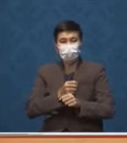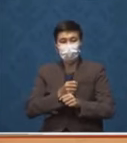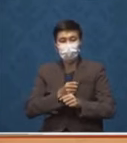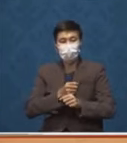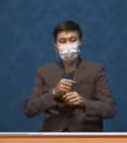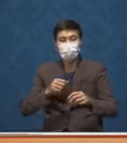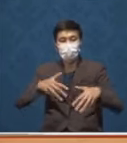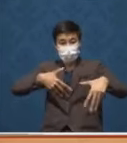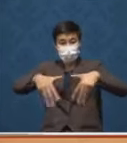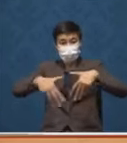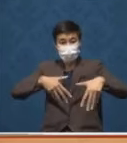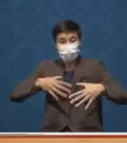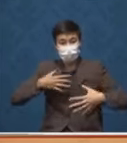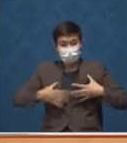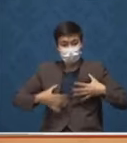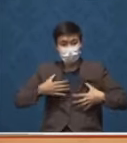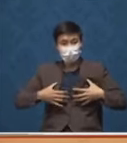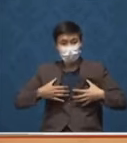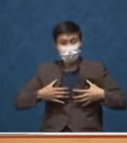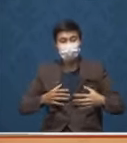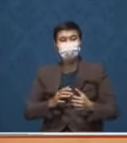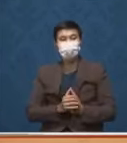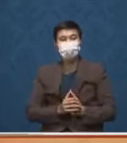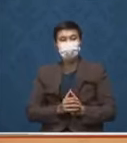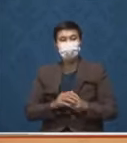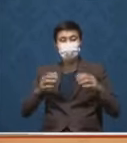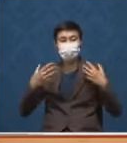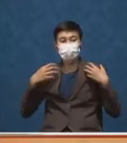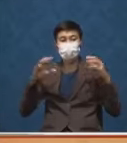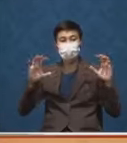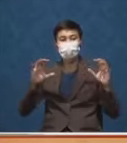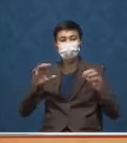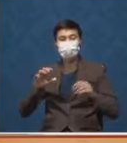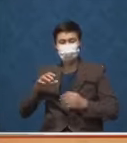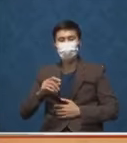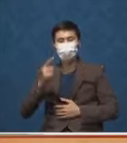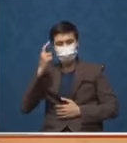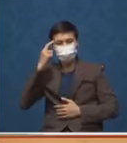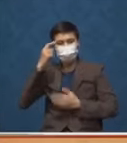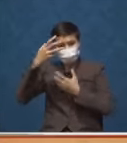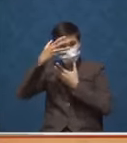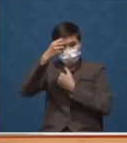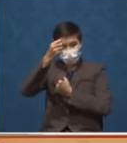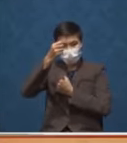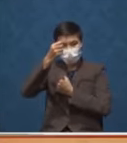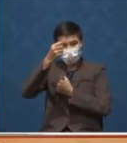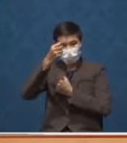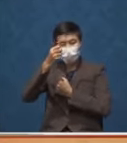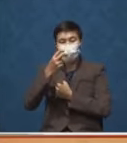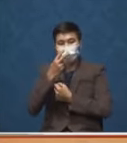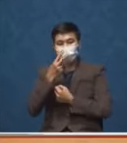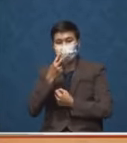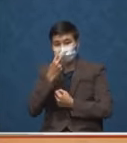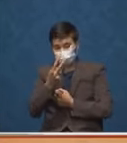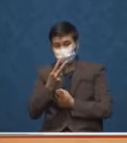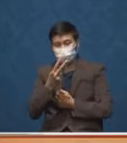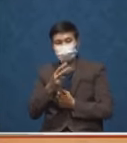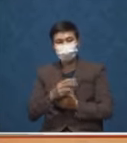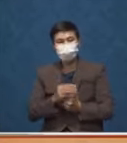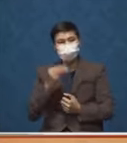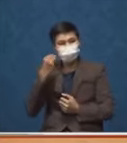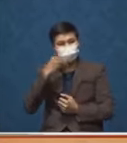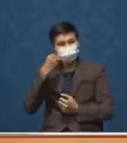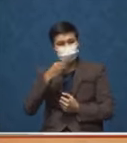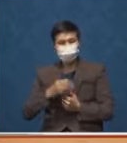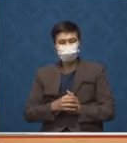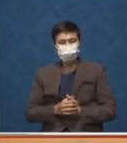ะครับก็เป็นเรื่องที่ทางรัฐบาลให้ความสนใจแล้วก็ติดตามเรื่องนี้มาโดยตลอดนะครับเพราะว่าถ้าเกิดมี